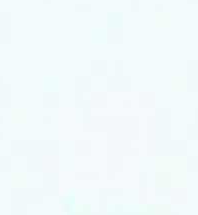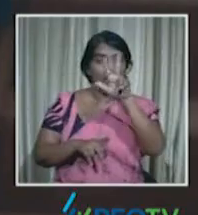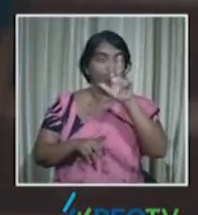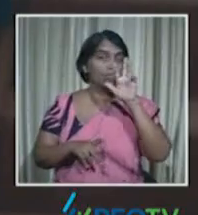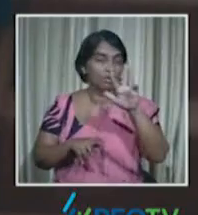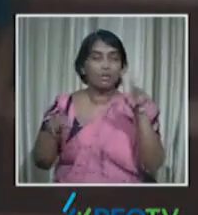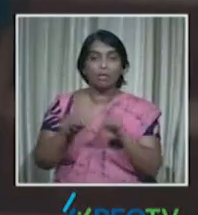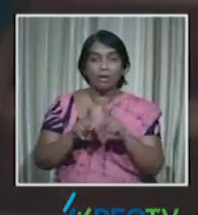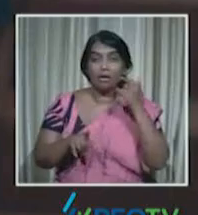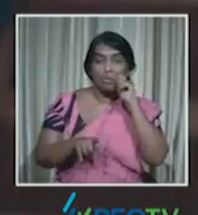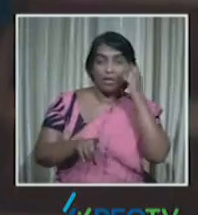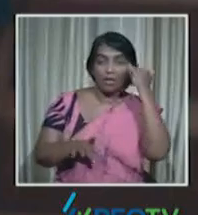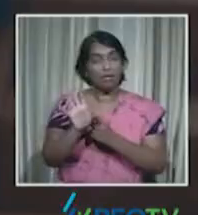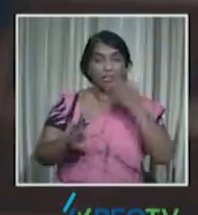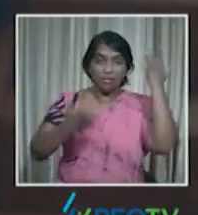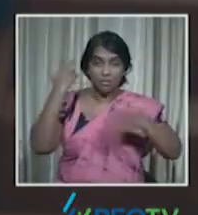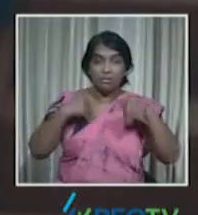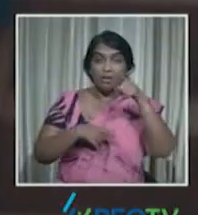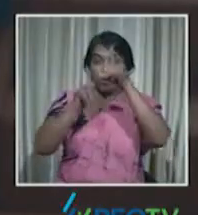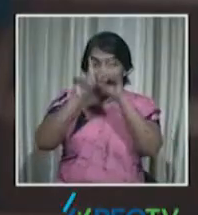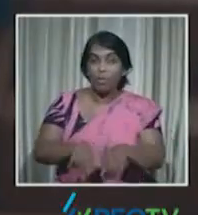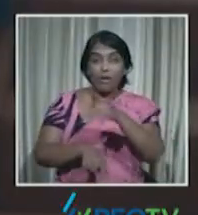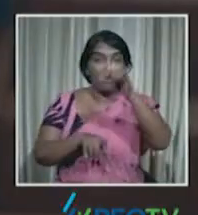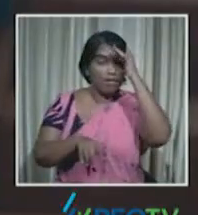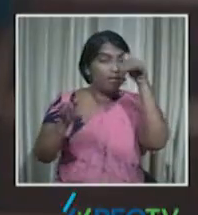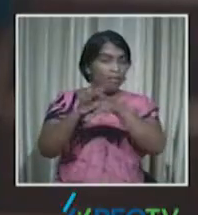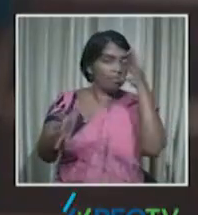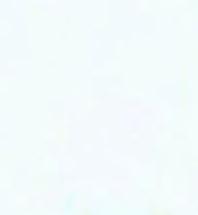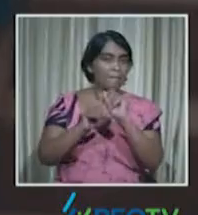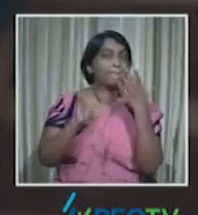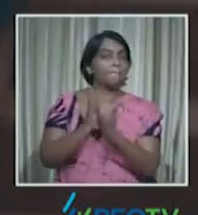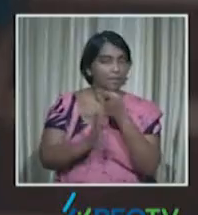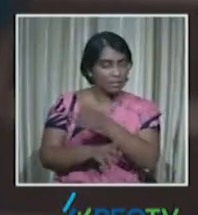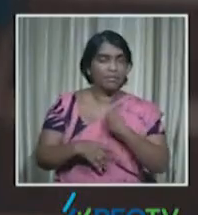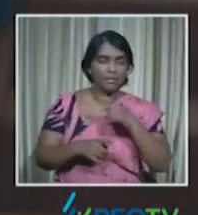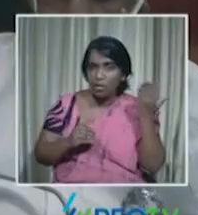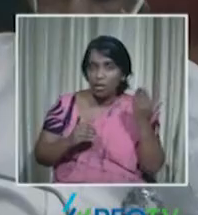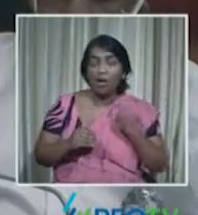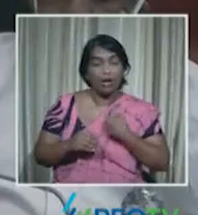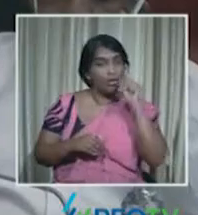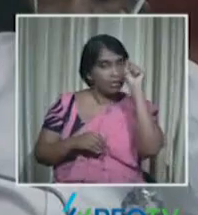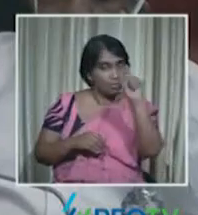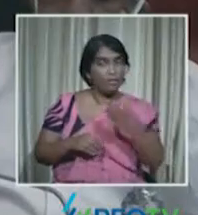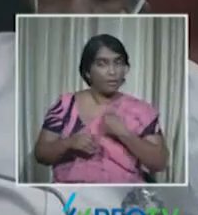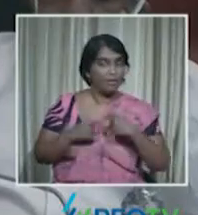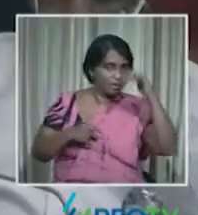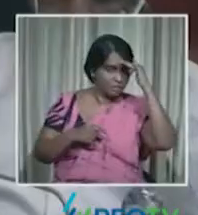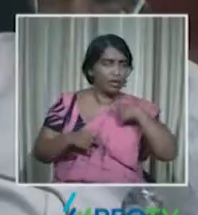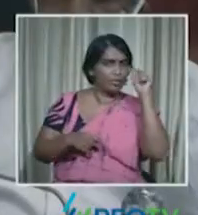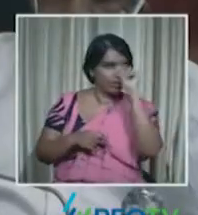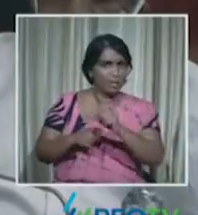89 කොල්ල කෙල්ල 60,000කට ගේ වැරුණේ. උන්නාසගේ නායකයෝ ගත්ත වැරදි ප්‍රතිපත්ති ඉඳ කියලා. අපි තෝ උන්නාසට මතක් කරනවා. මමයි පක්ෂ නායකතුමයි